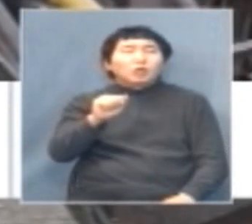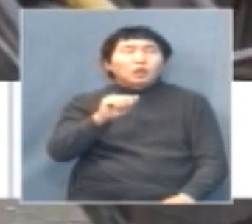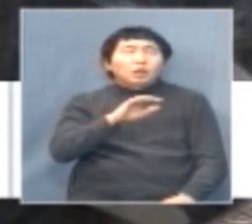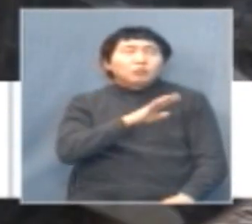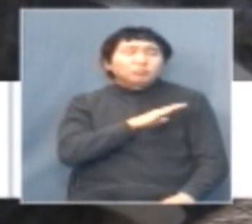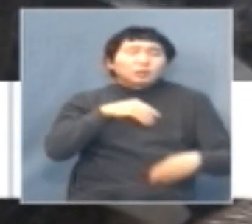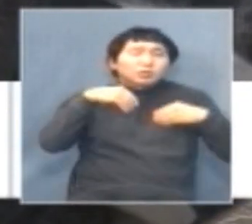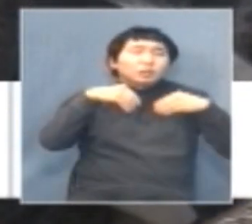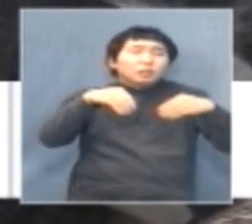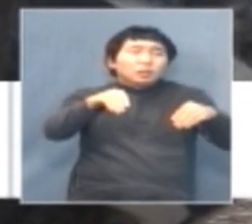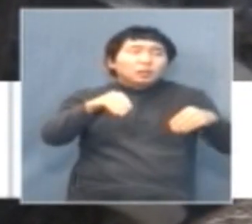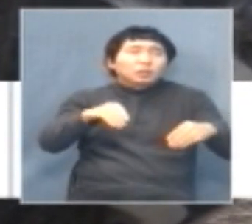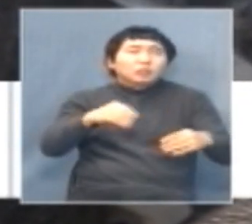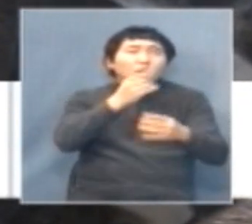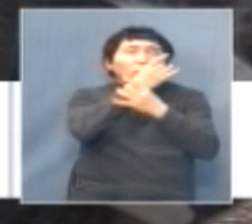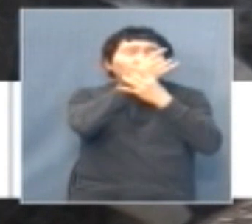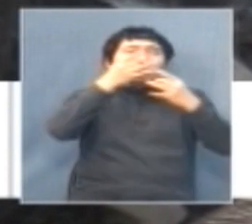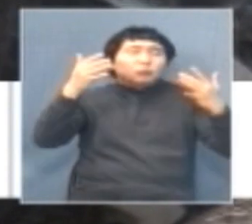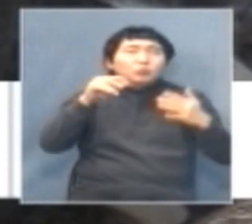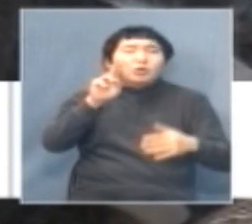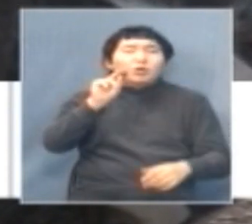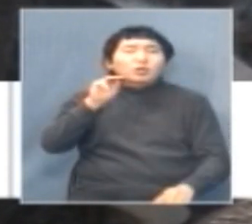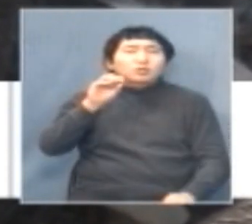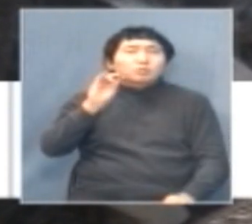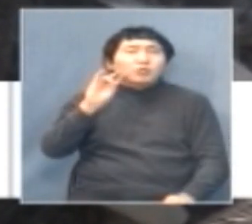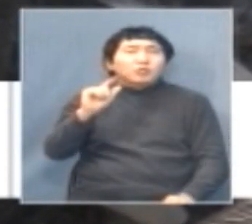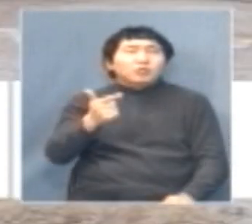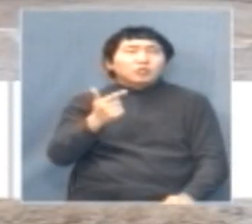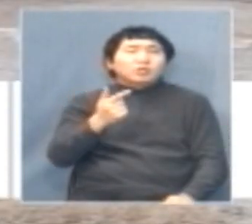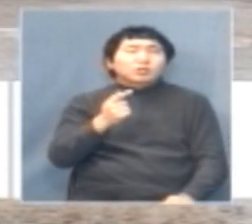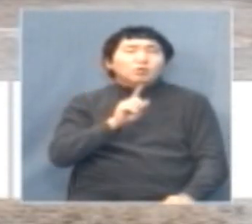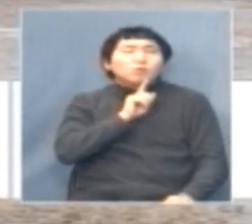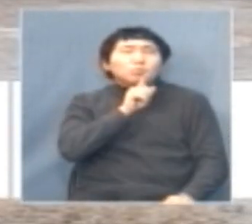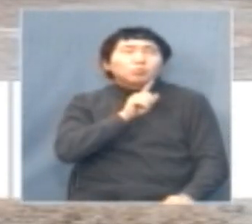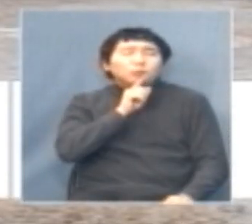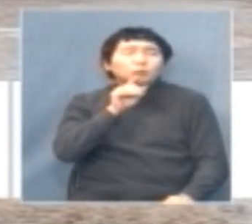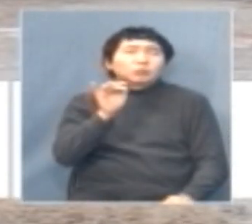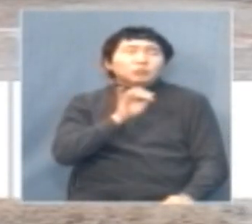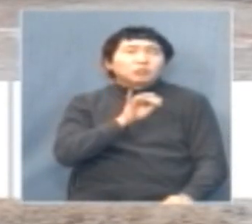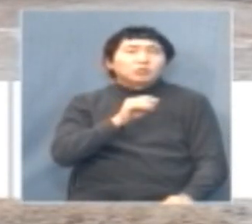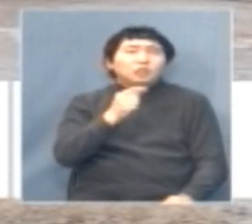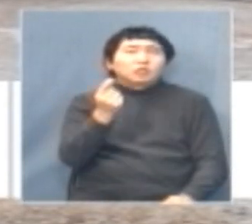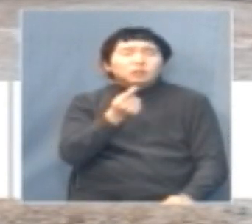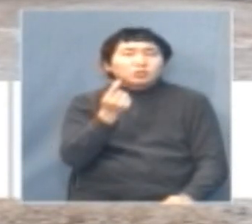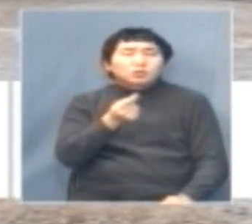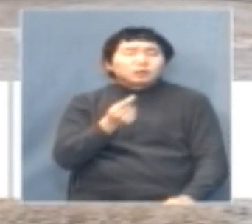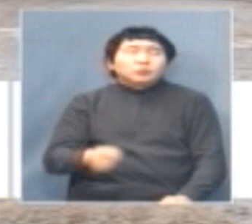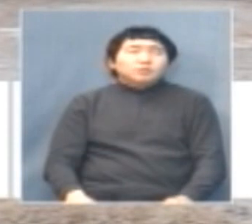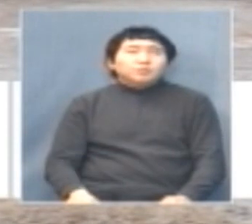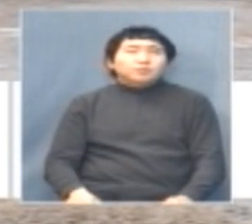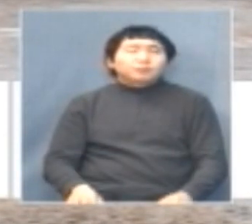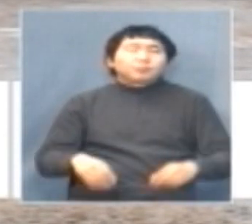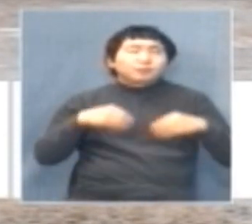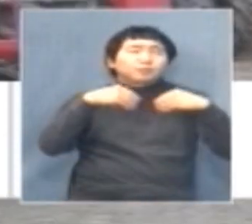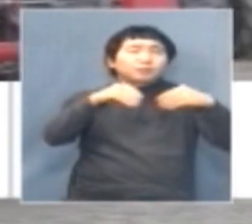засеяны такие многолетние культуры, как ячмень, пшеница и кукуруза. Сельхозтехники в районе достаточно. За последние 4